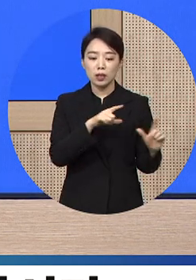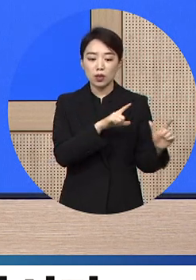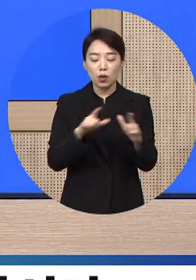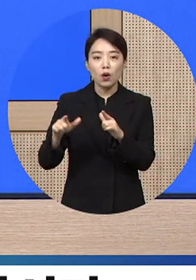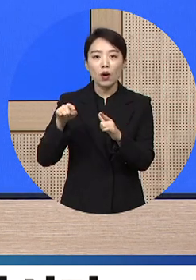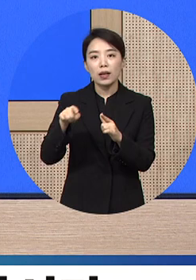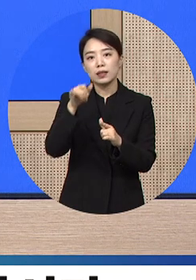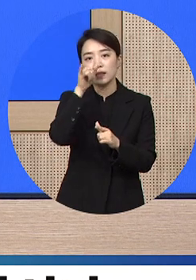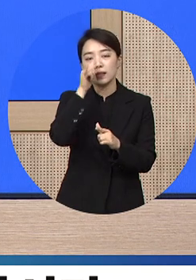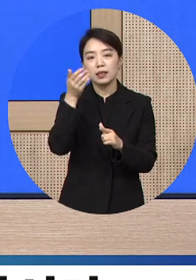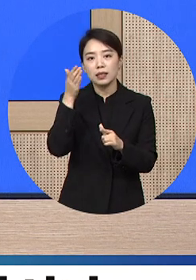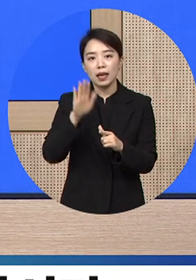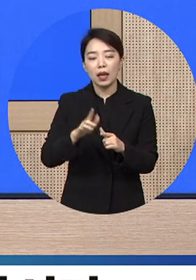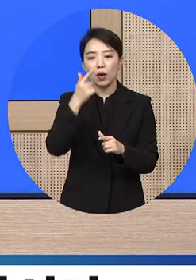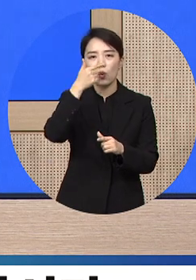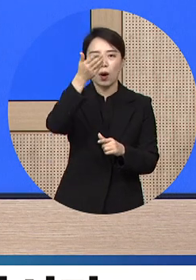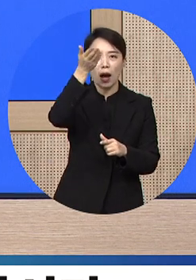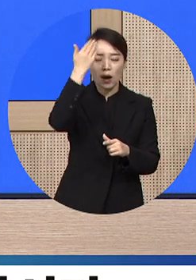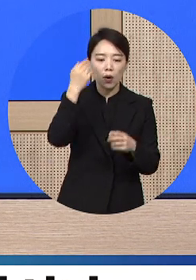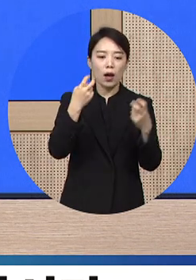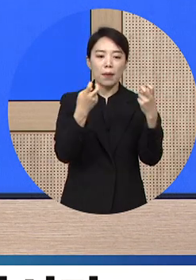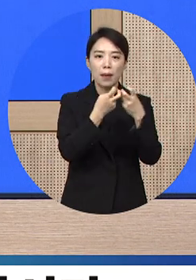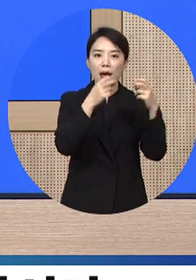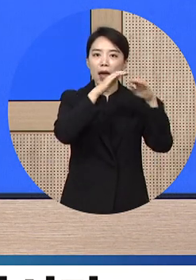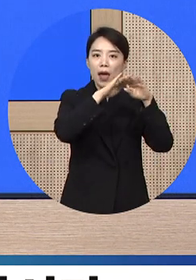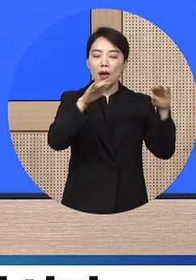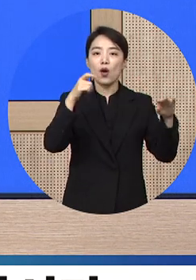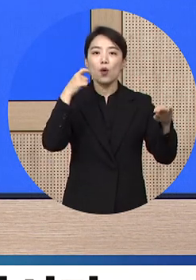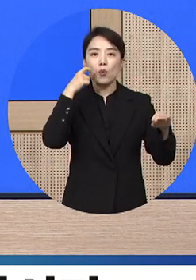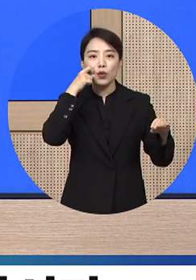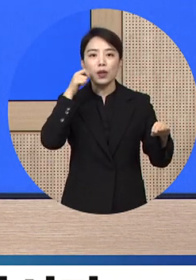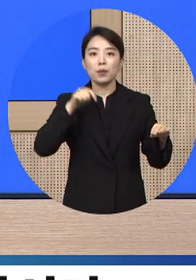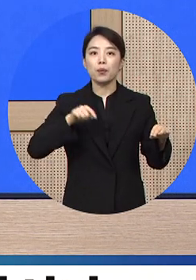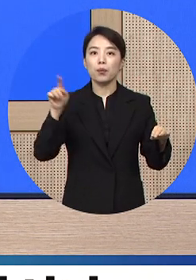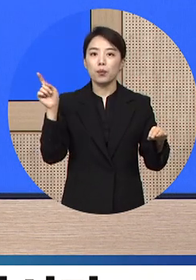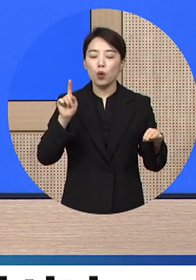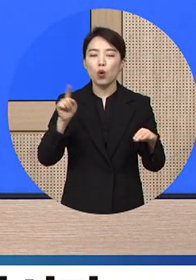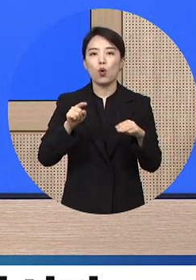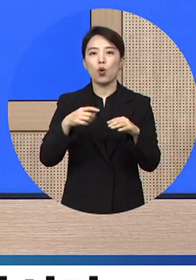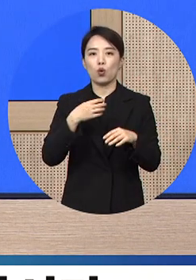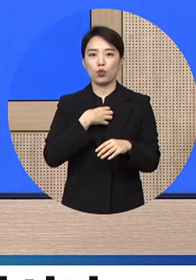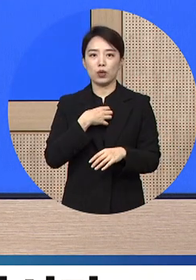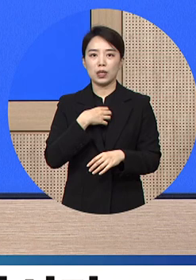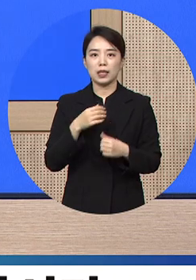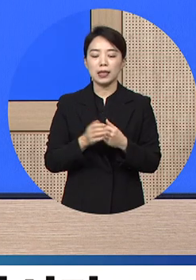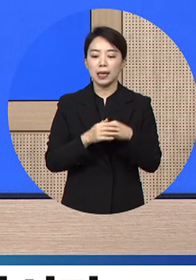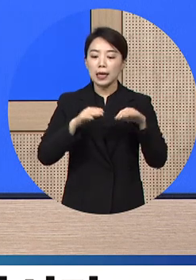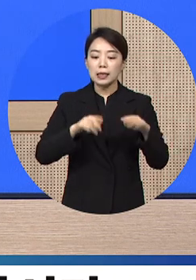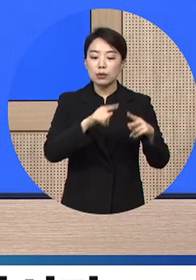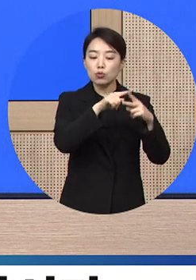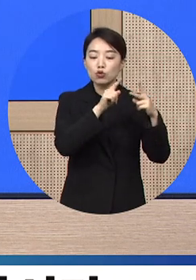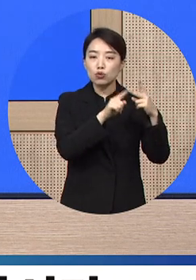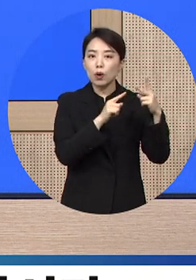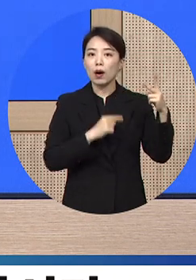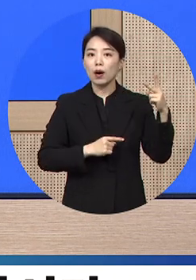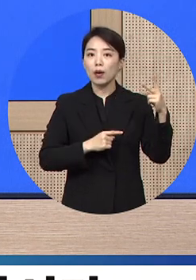정의할 수 있겠지만 과거의 방법으로 해결할 수 없는 것이 위기입니다. 이제까지 겪었던 두 번의 위기를 극복했던 경험으로